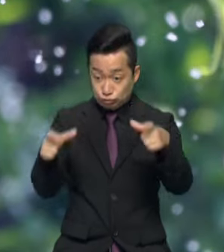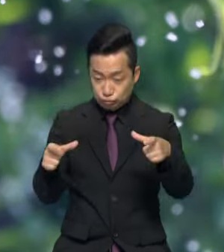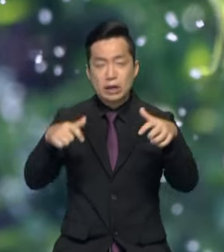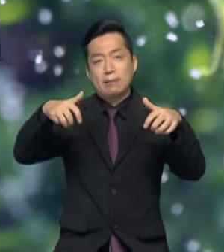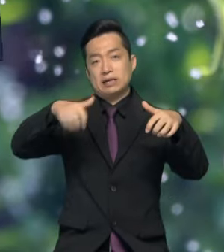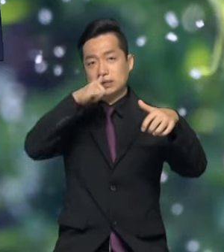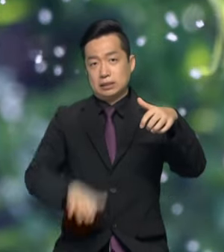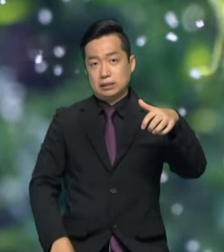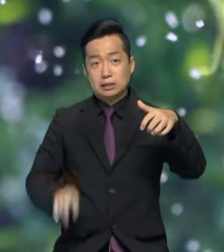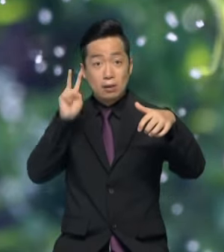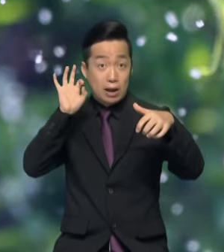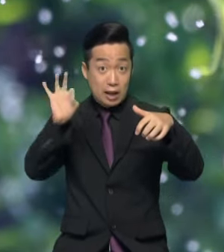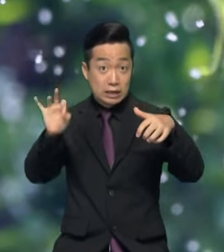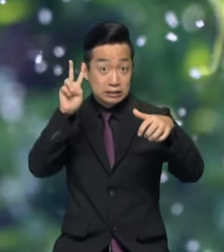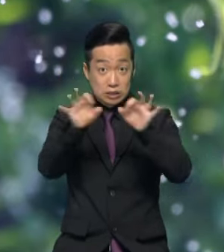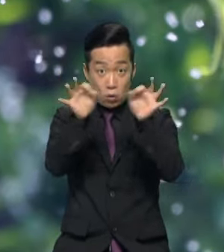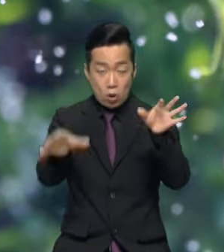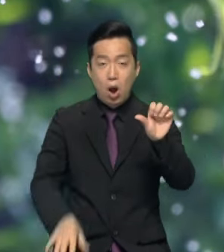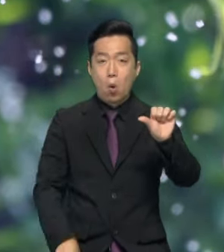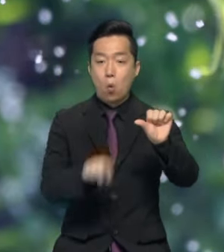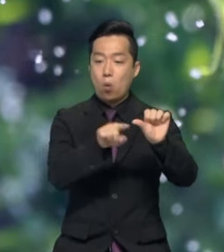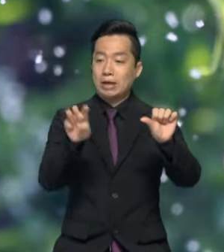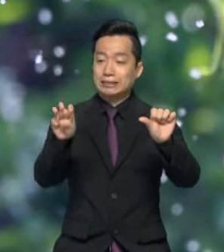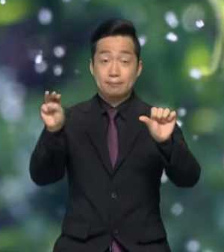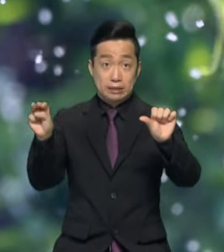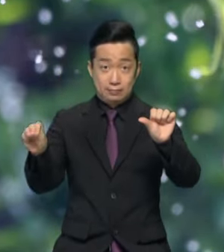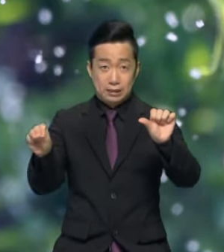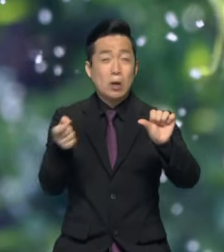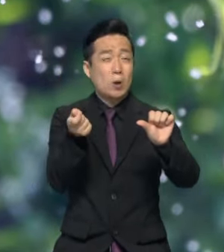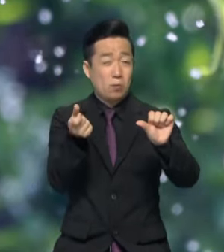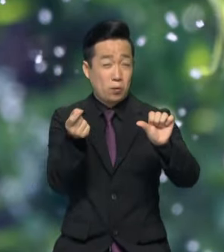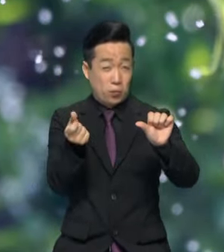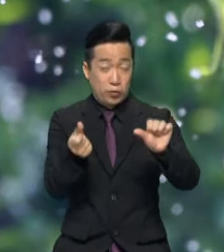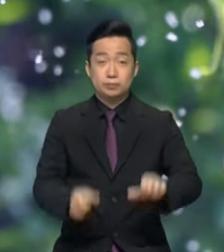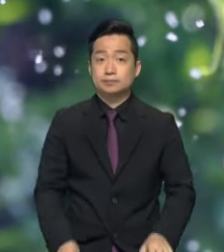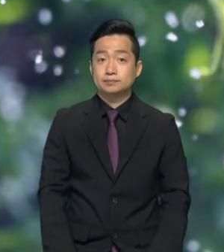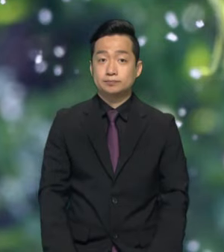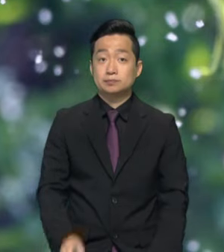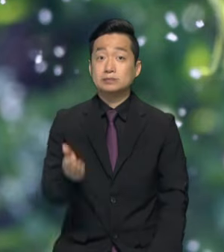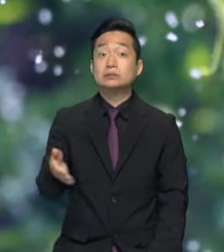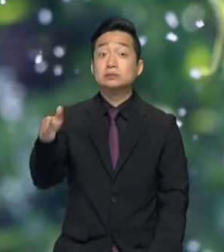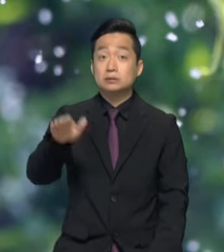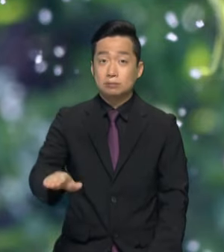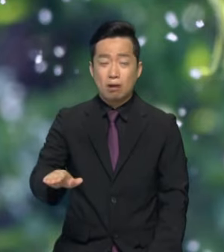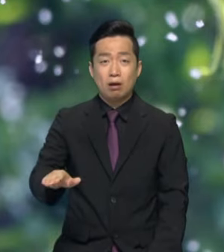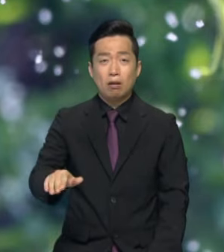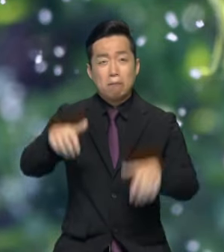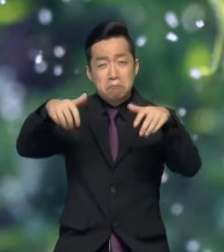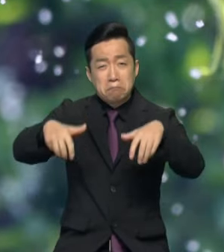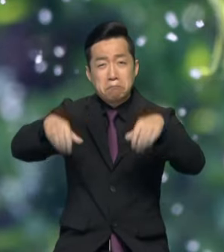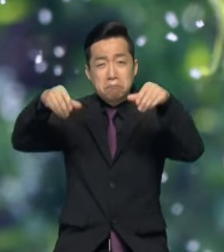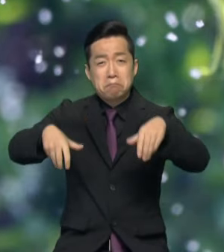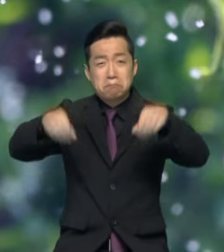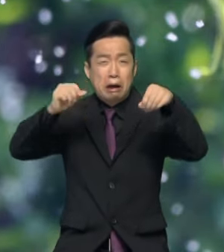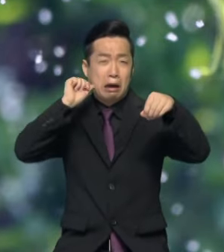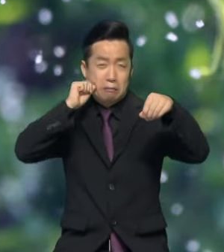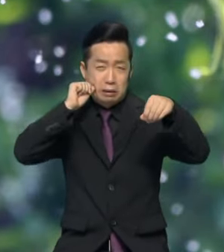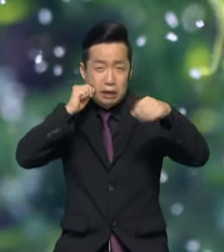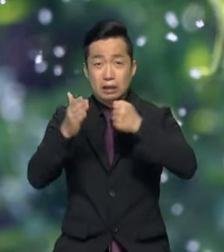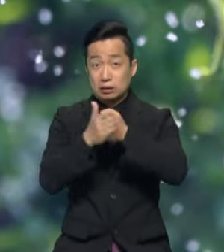있습니다. 모레까지 이틀간 5에서 30mm로 양은 적은 편입니다. 하지만 비가 오락가락하는 만큼 미리